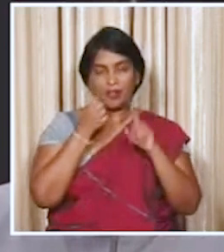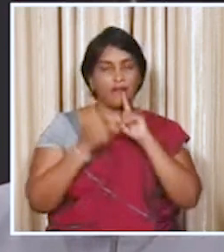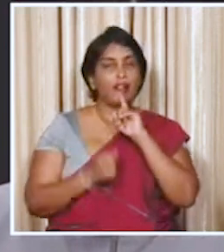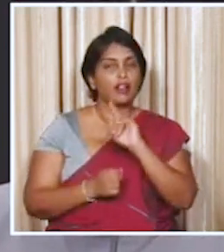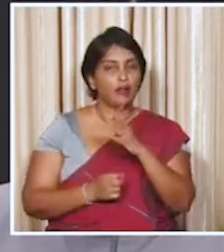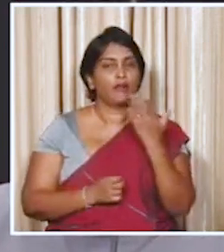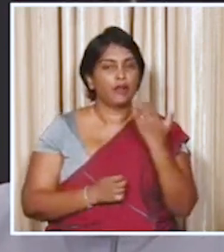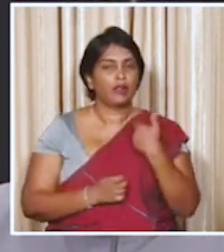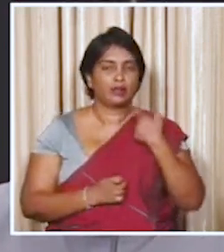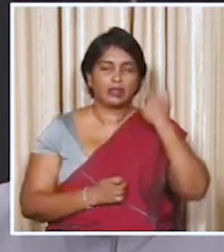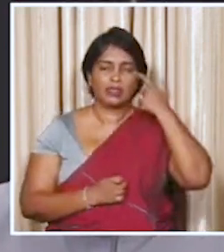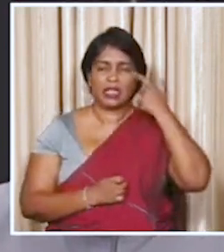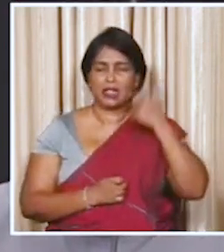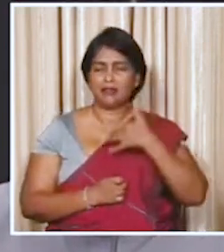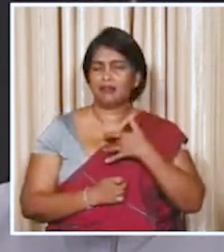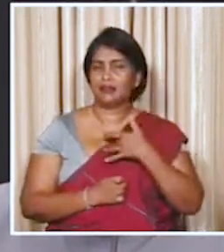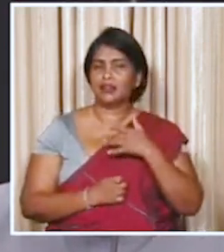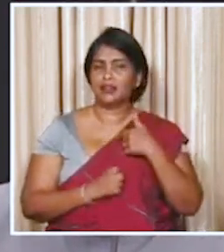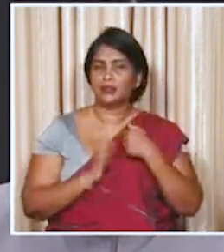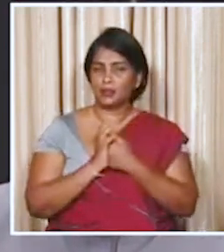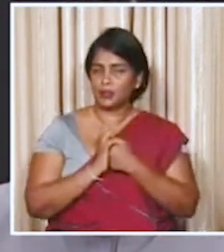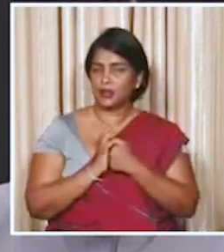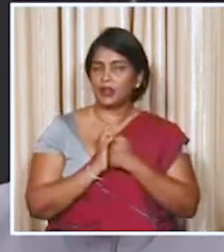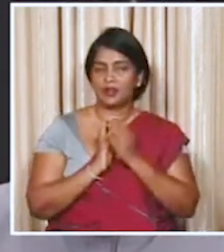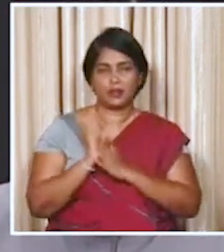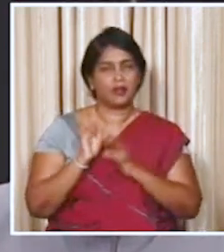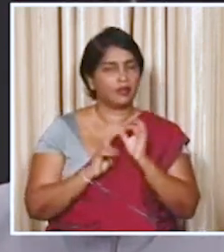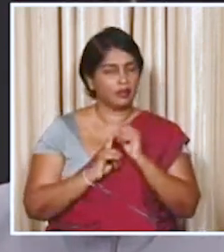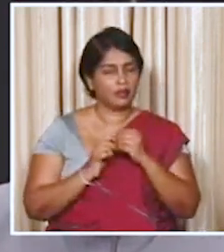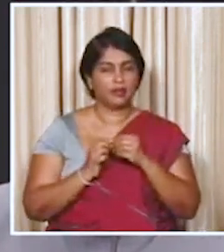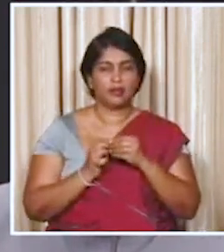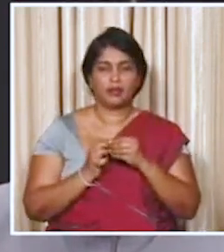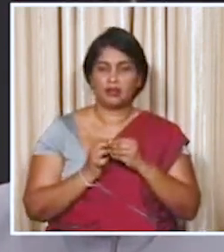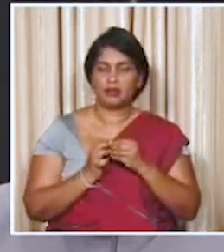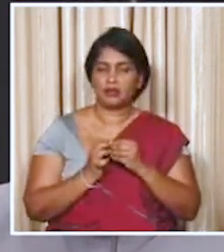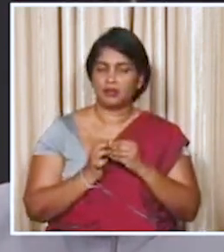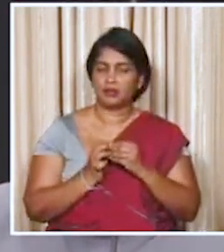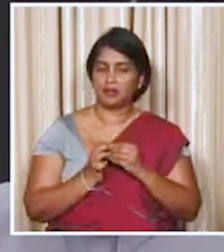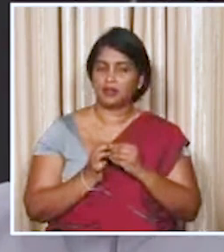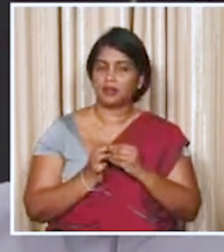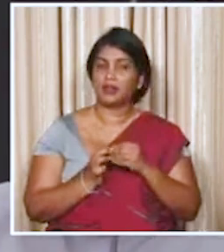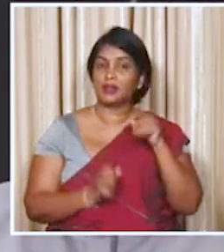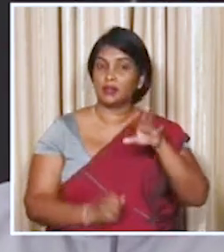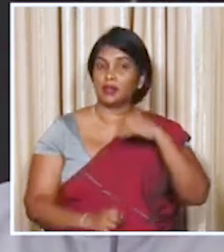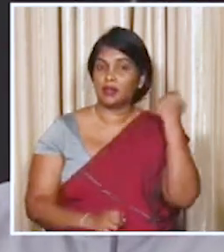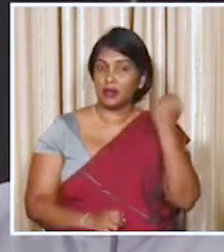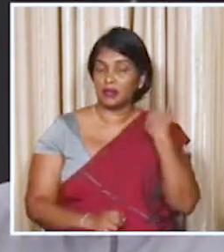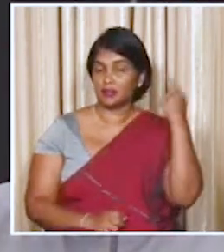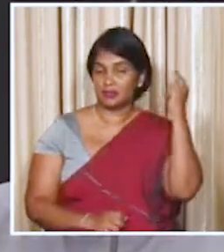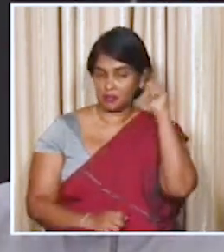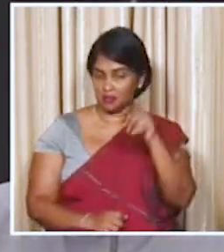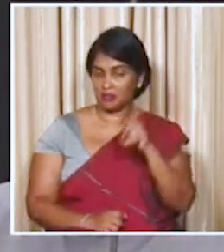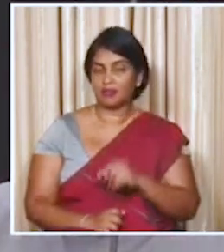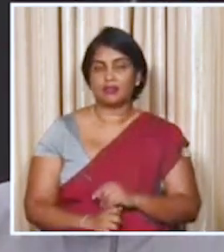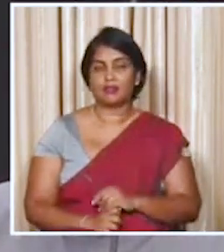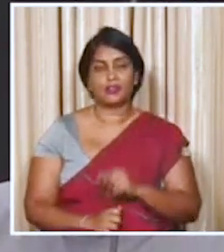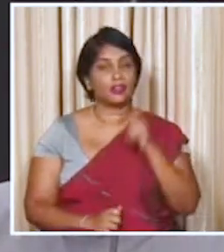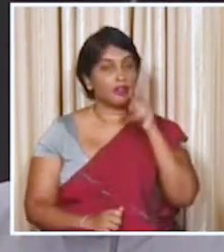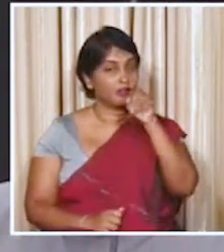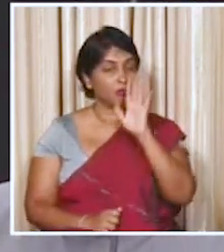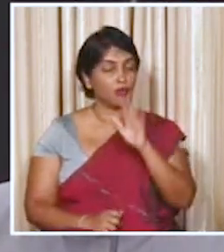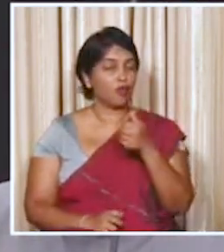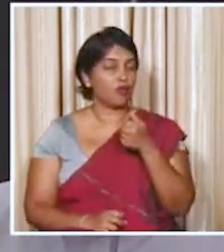නැහැ කියලා වගේ මට හැඟුණා ගරු මන්ත්‍රීතුමියනි. දැබැයි ඔබතුමියලා ඒ රැස්වීම වලට ගියාම